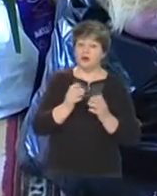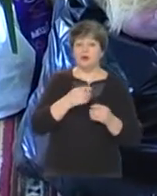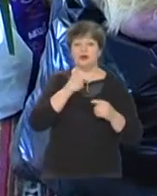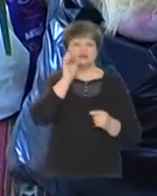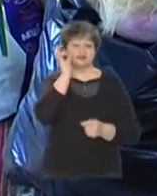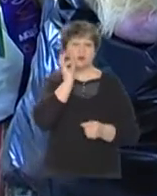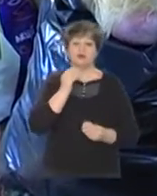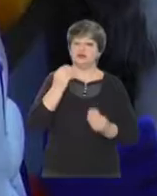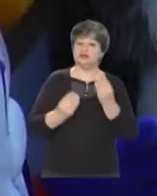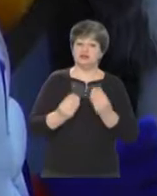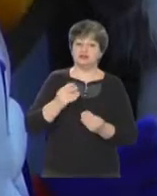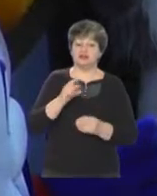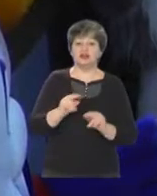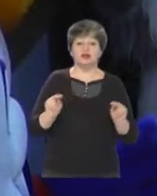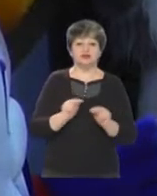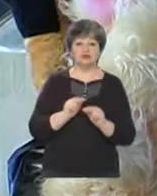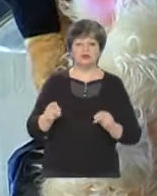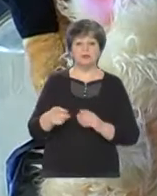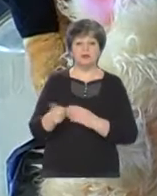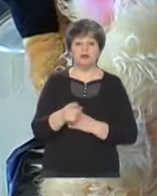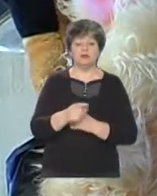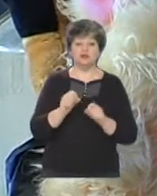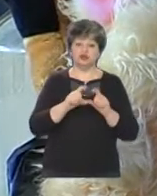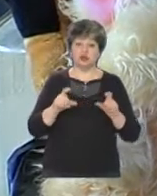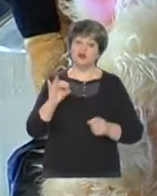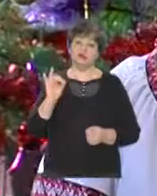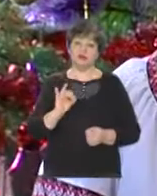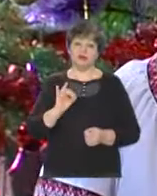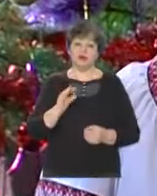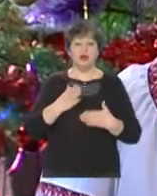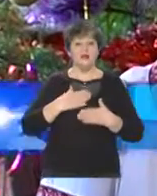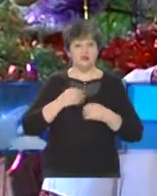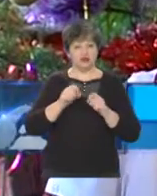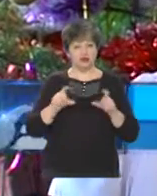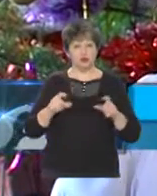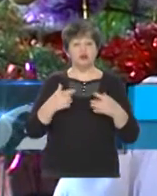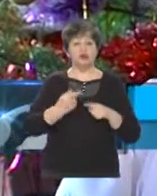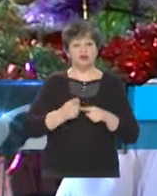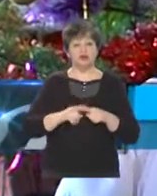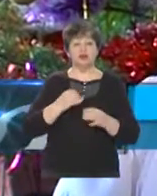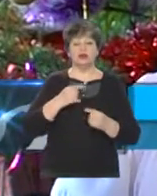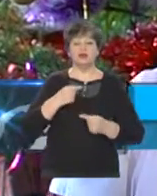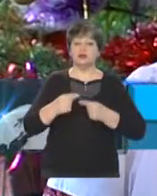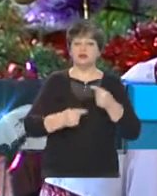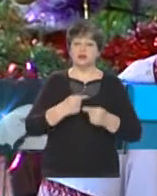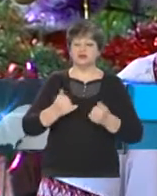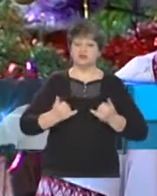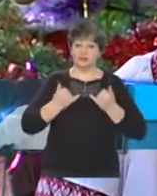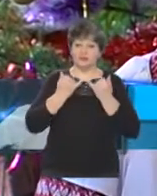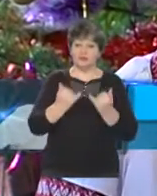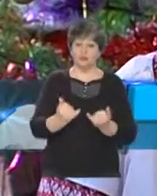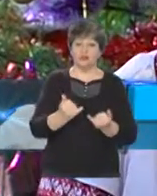атовців, солодощі та іграшки для школярів з маріупольського інтернату. В нашій школі вже стало традицією влаштовувати